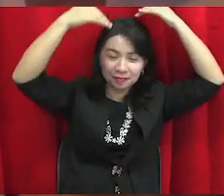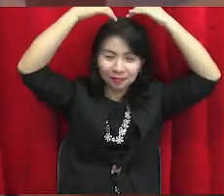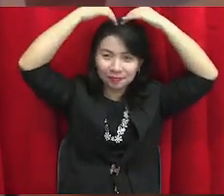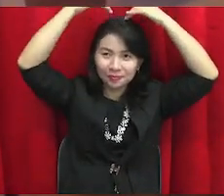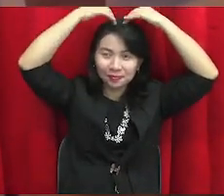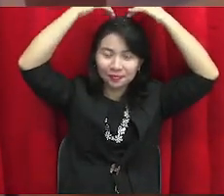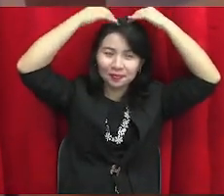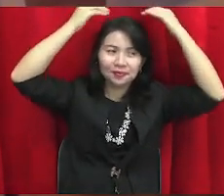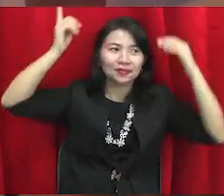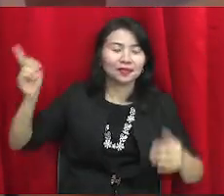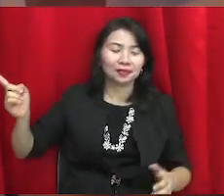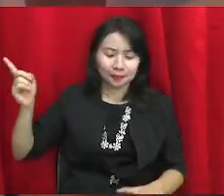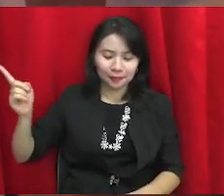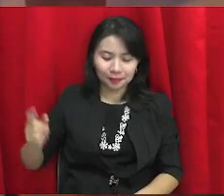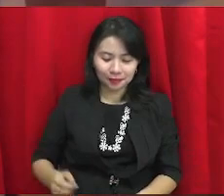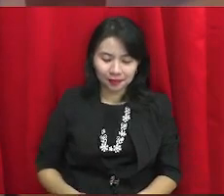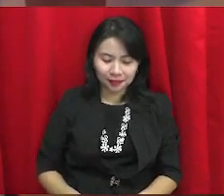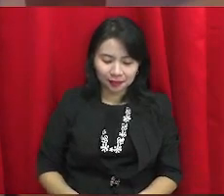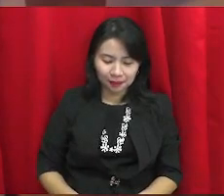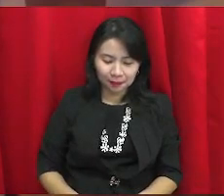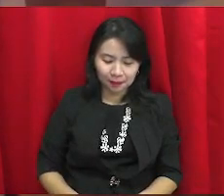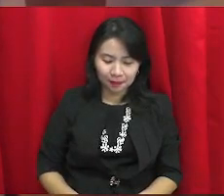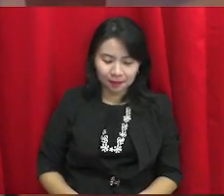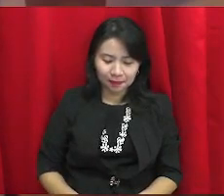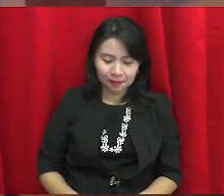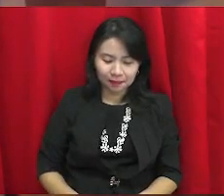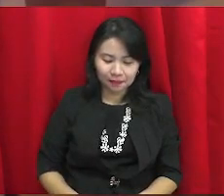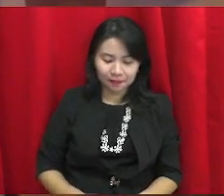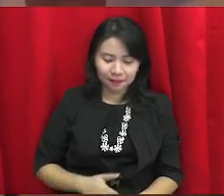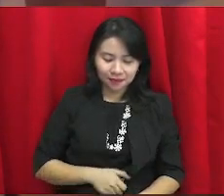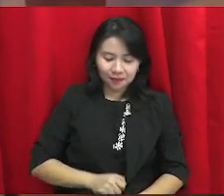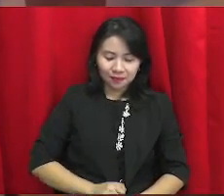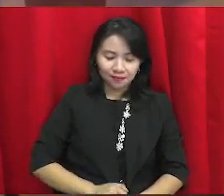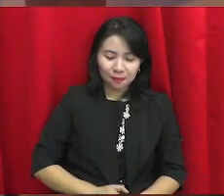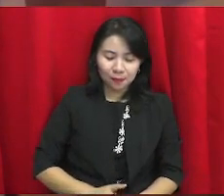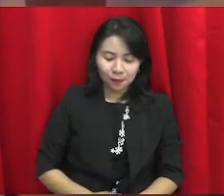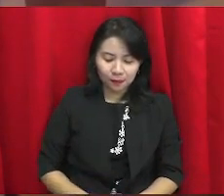Yeah, that's all. Yeah.